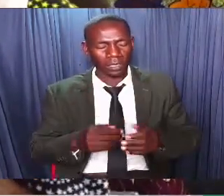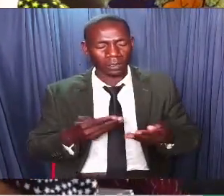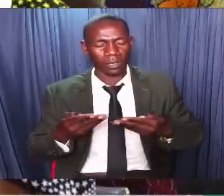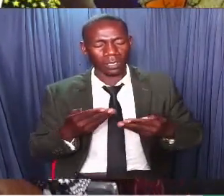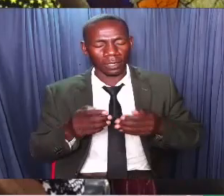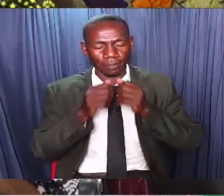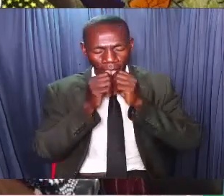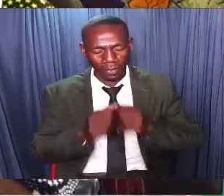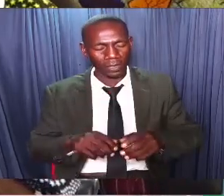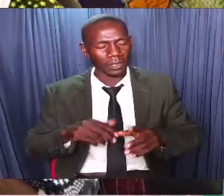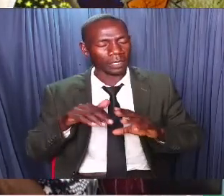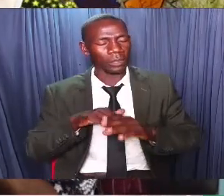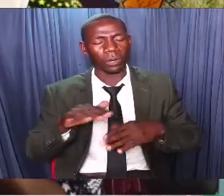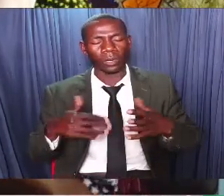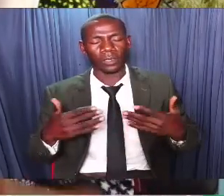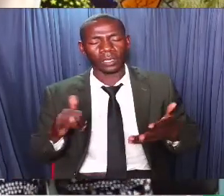Katika mifugo yao wakuone wewe.